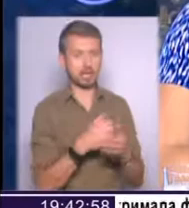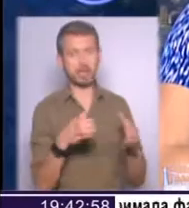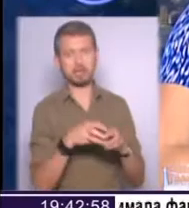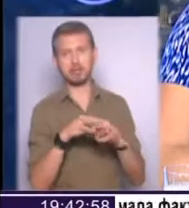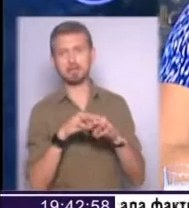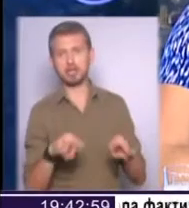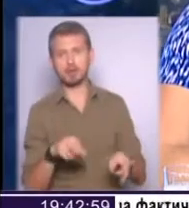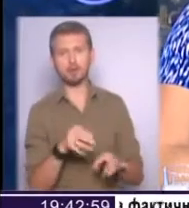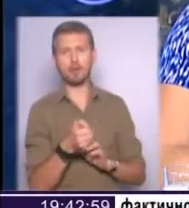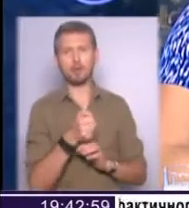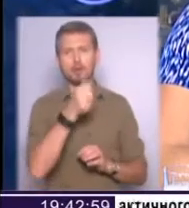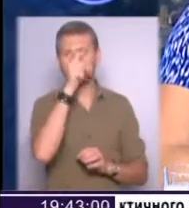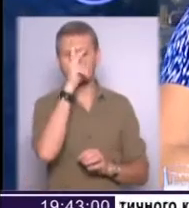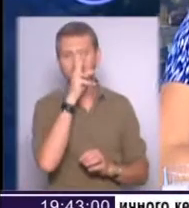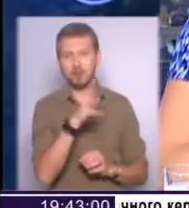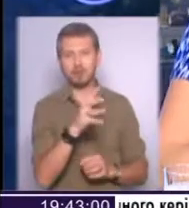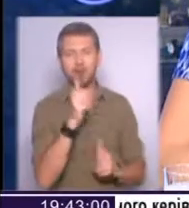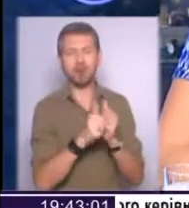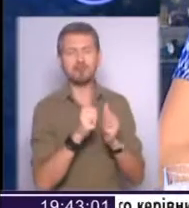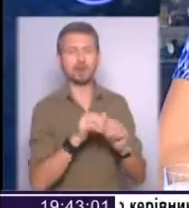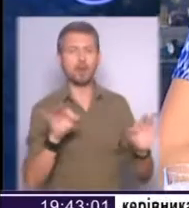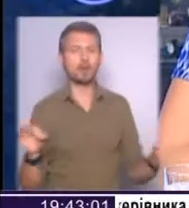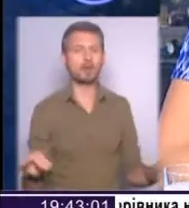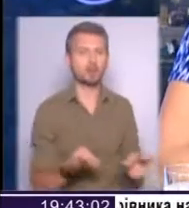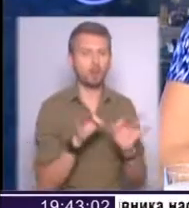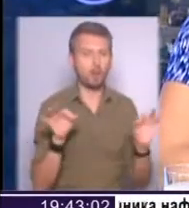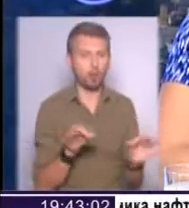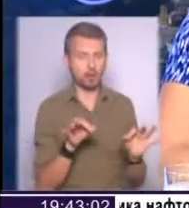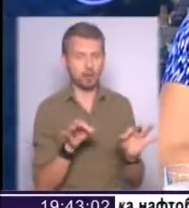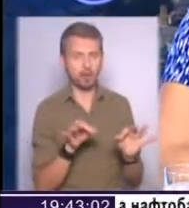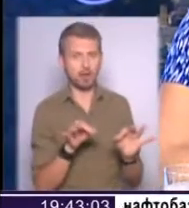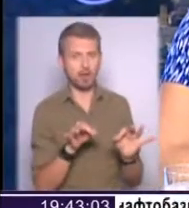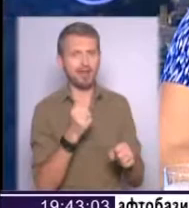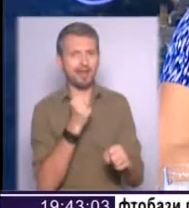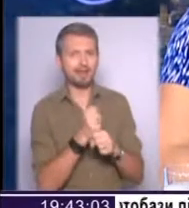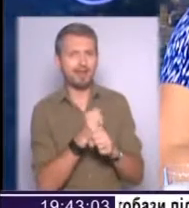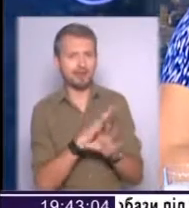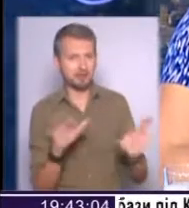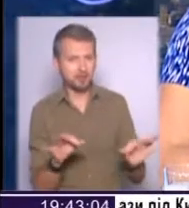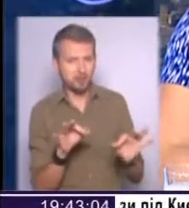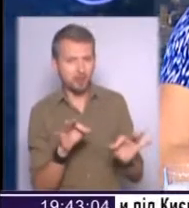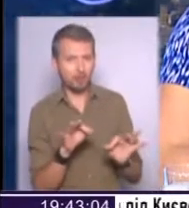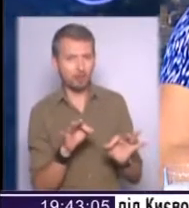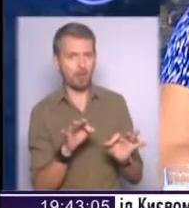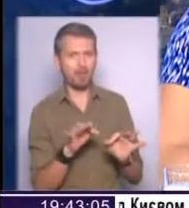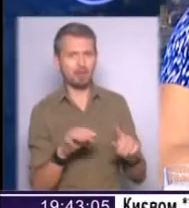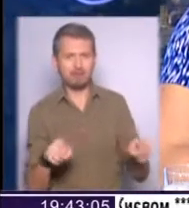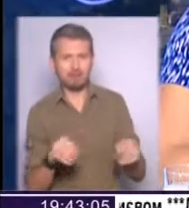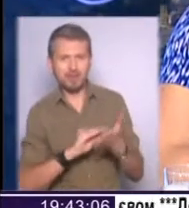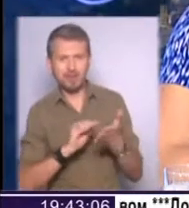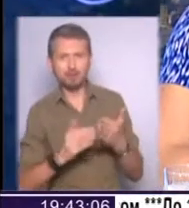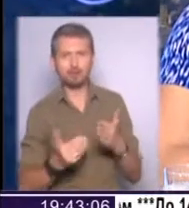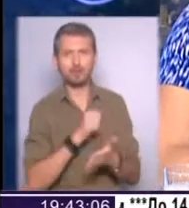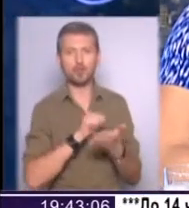міністрів по кілька місяців, а часто ніколи, не формує підзаконні акти, які можна, які б дозволяли